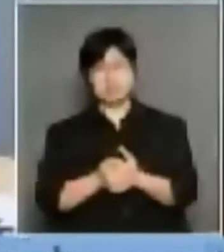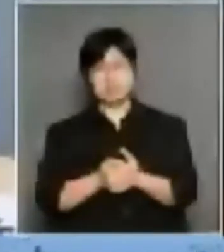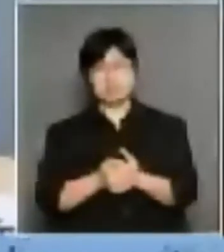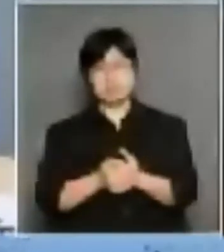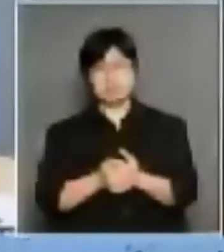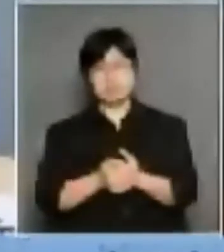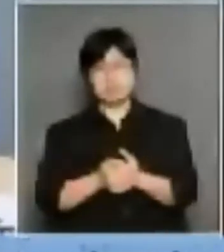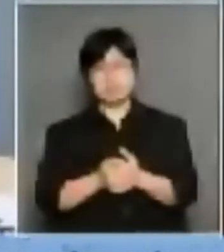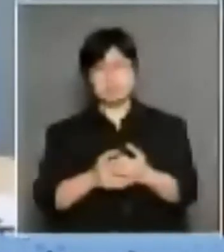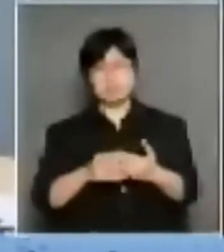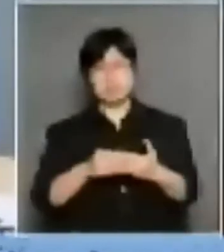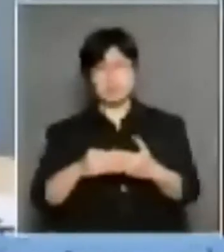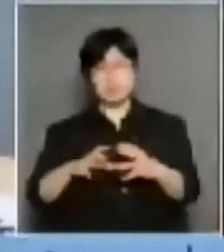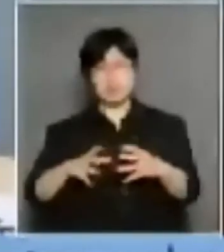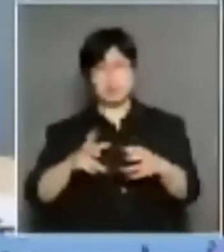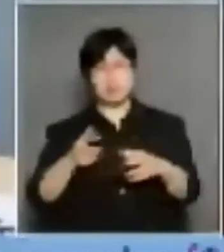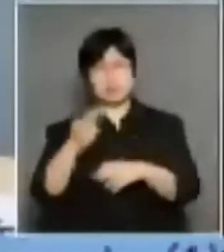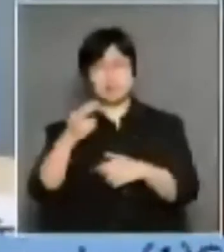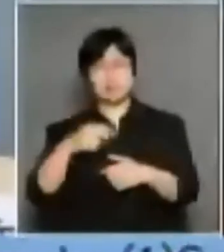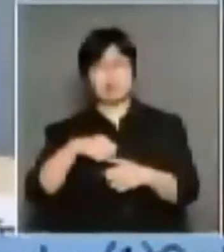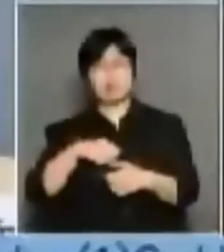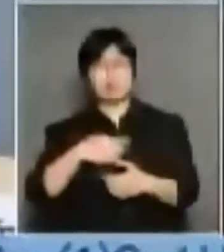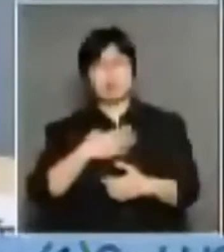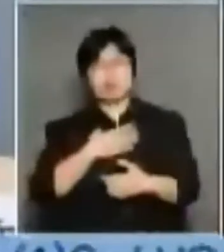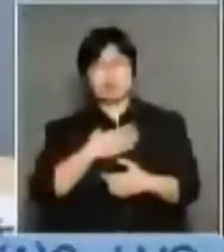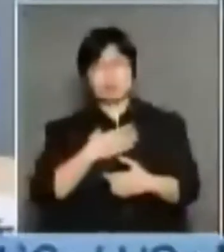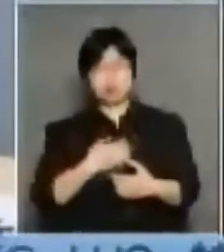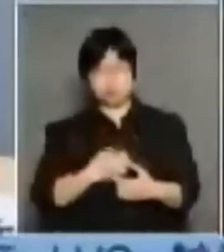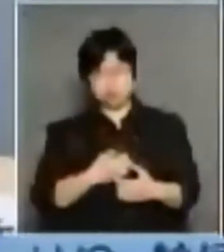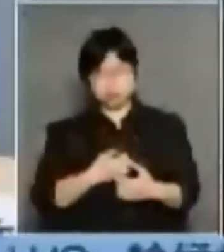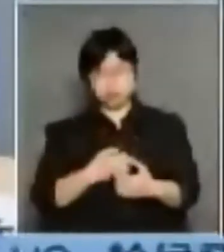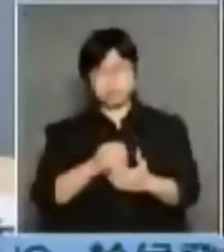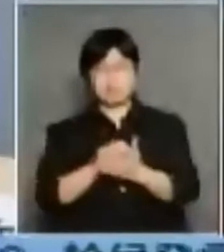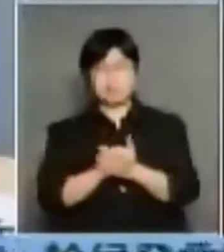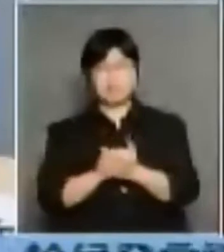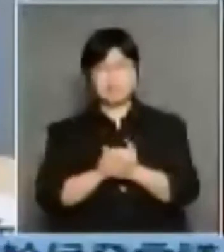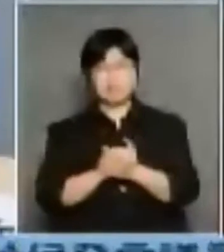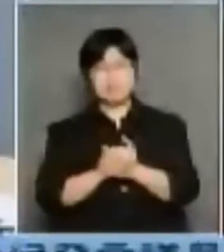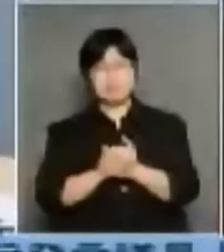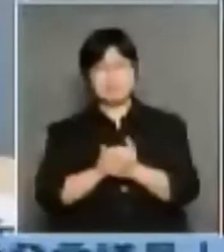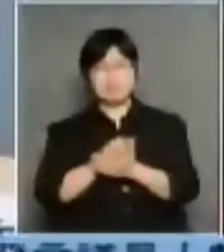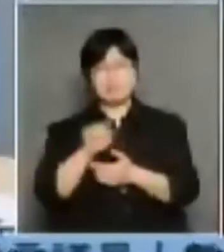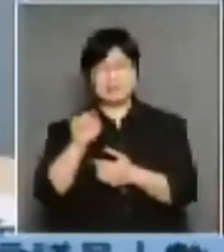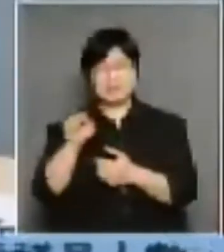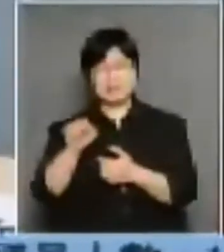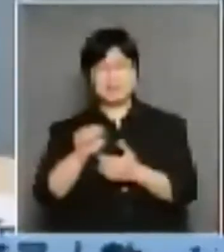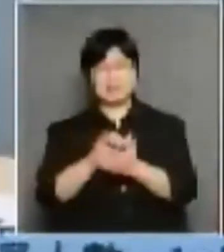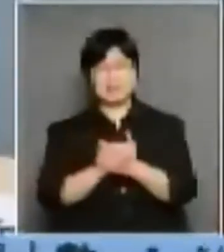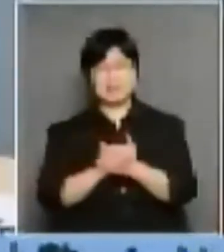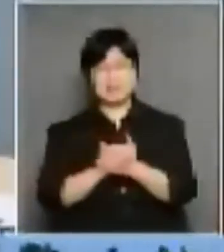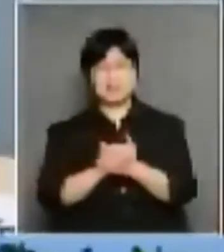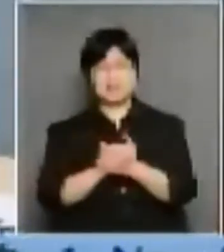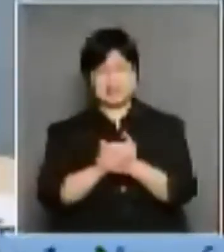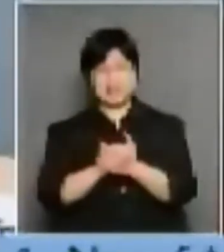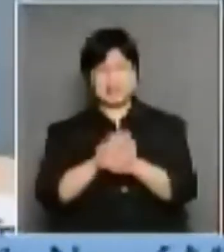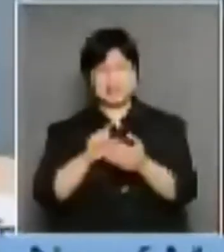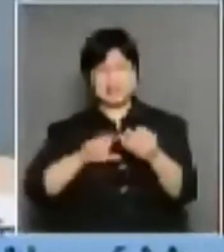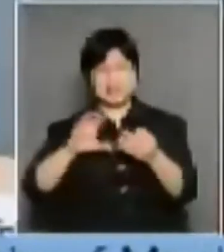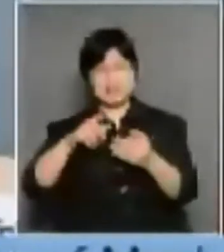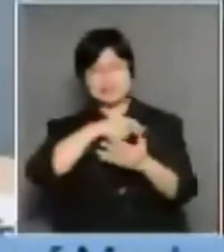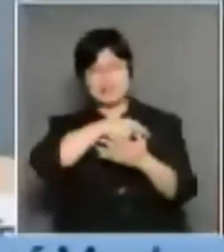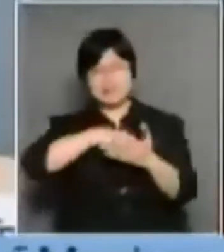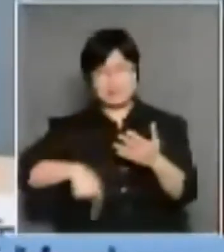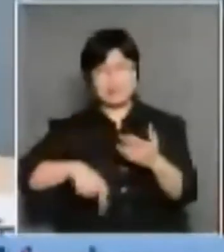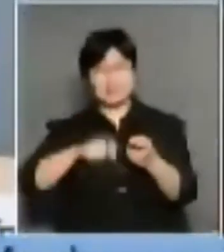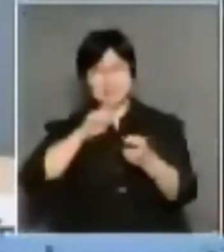剪報啦，大家輸咗口氣啦。咁你呢位王國興議員話我哋搞